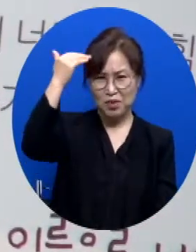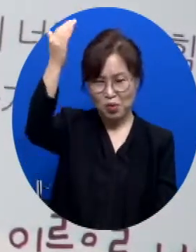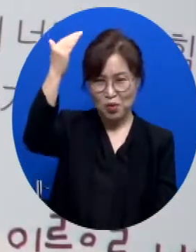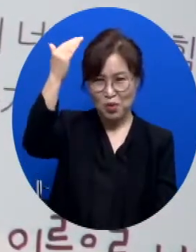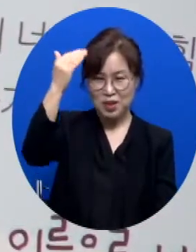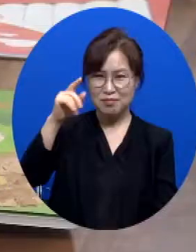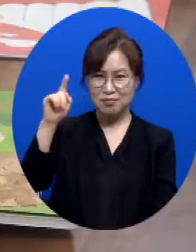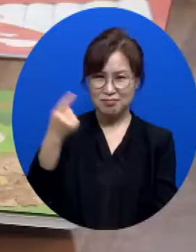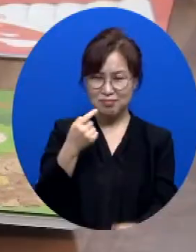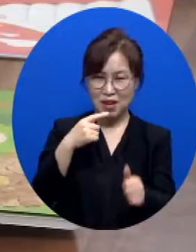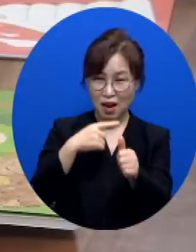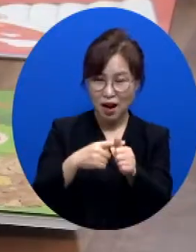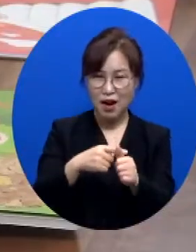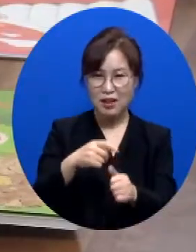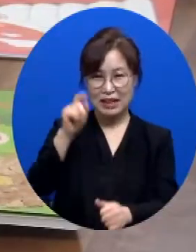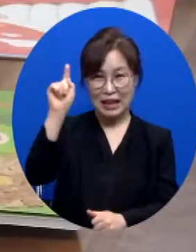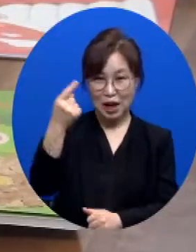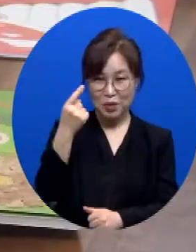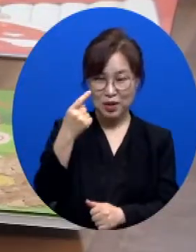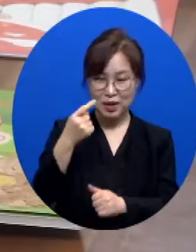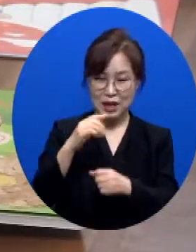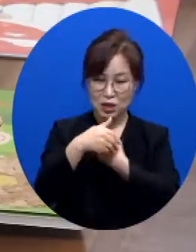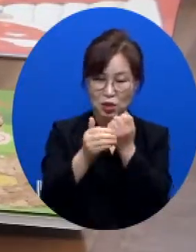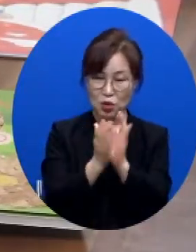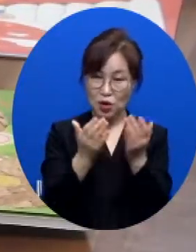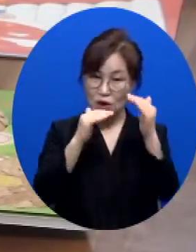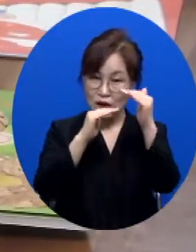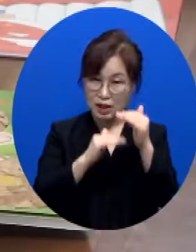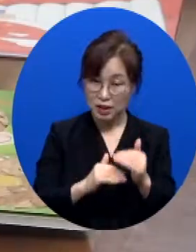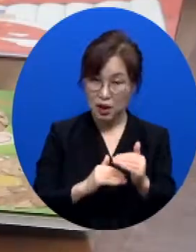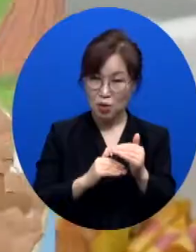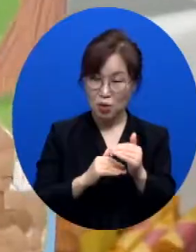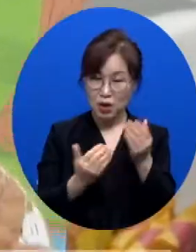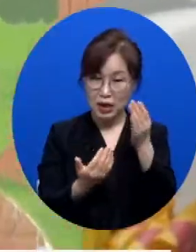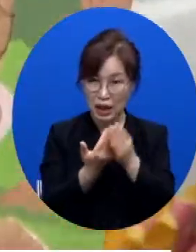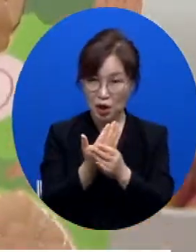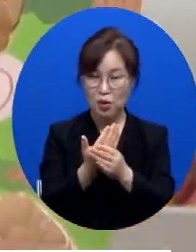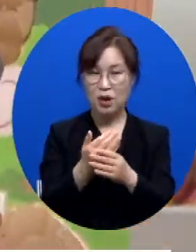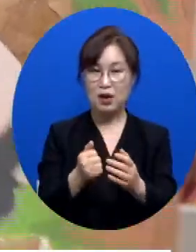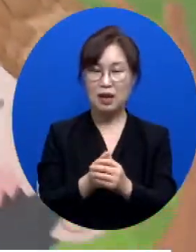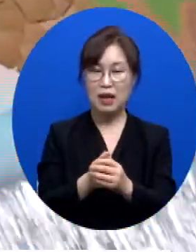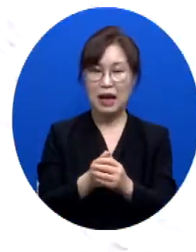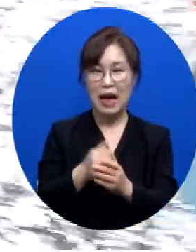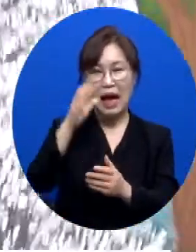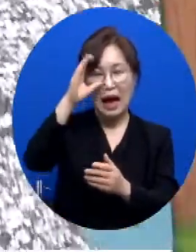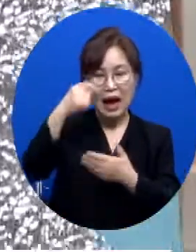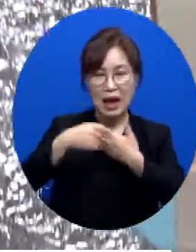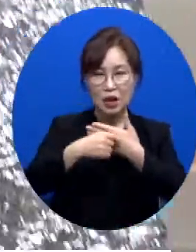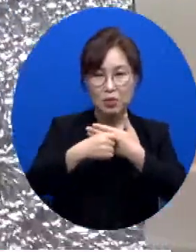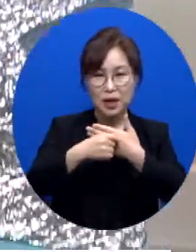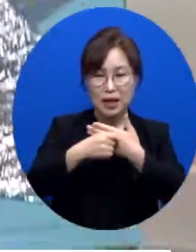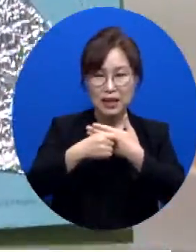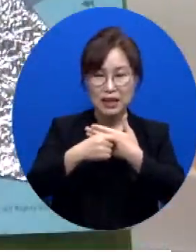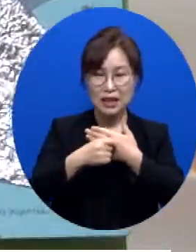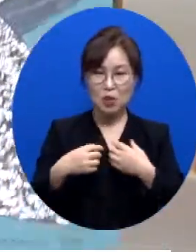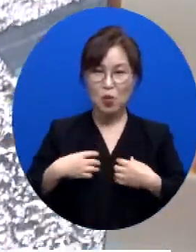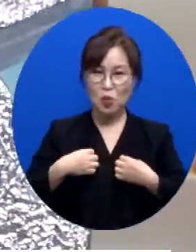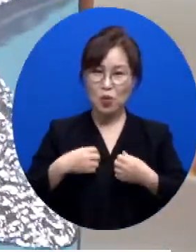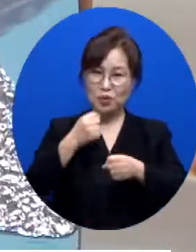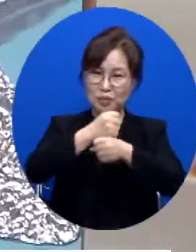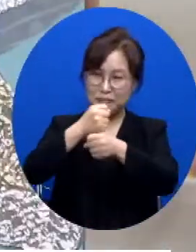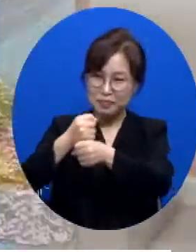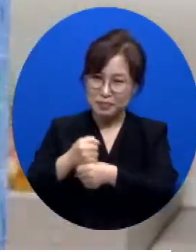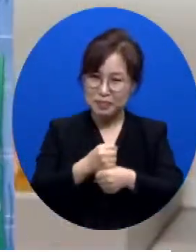다윈. 성경 이야기를 담은 창의 미술 활동. 달걀 껍데기를 이용해 골리앗의 갑옷을